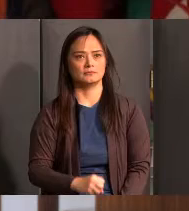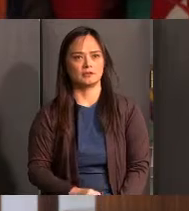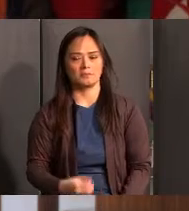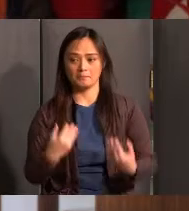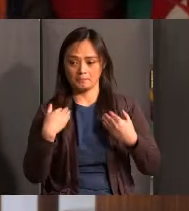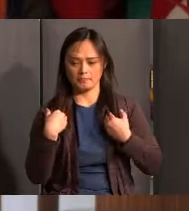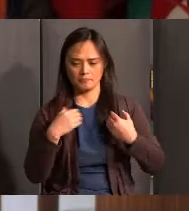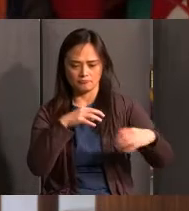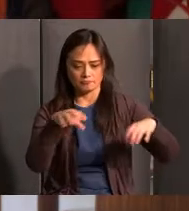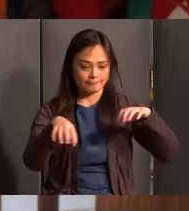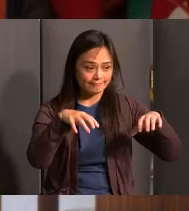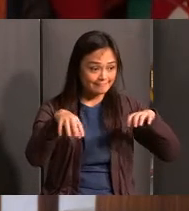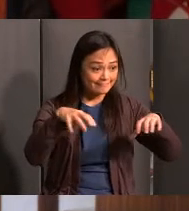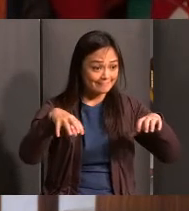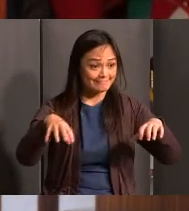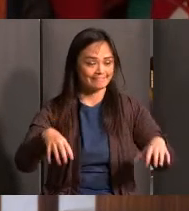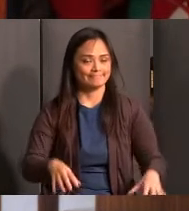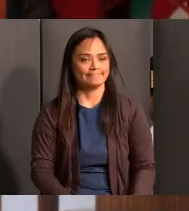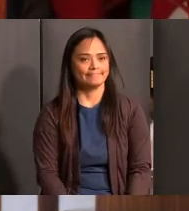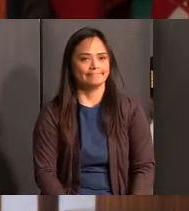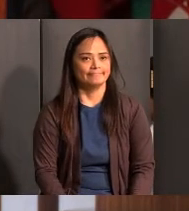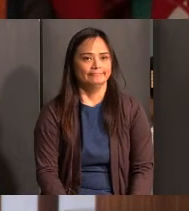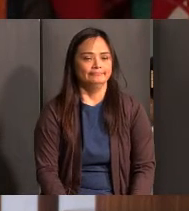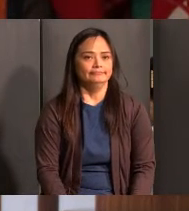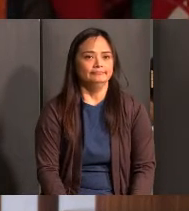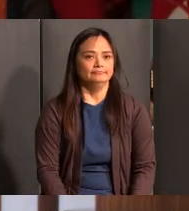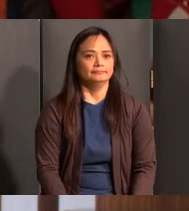pagkilos. Okay? At